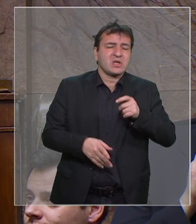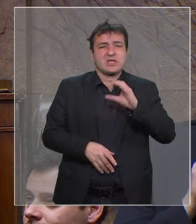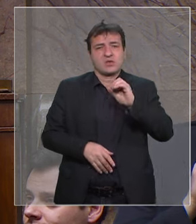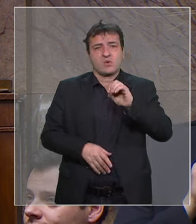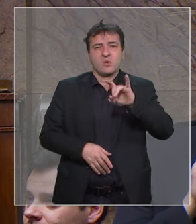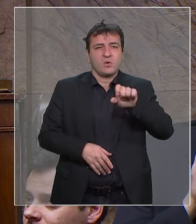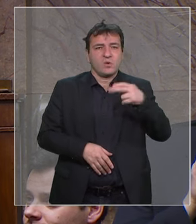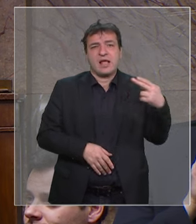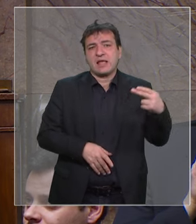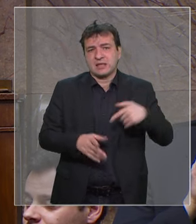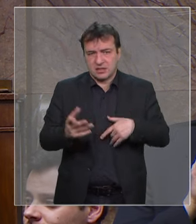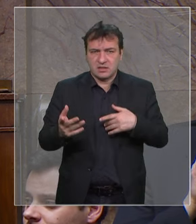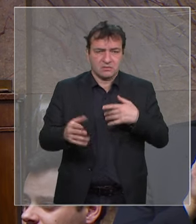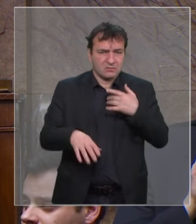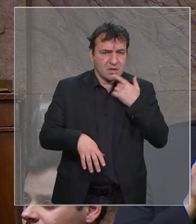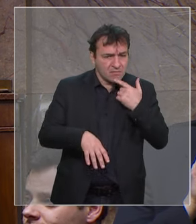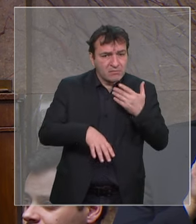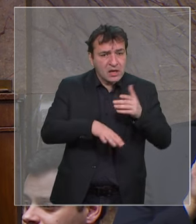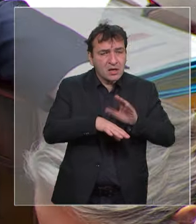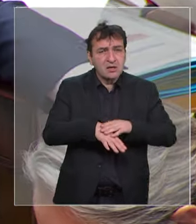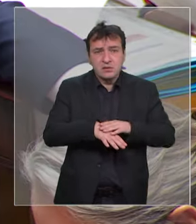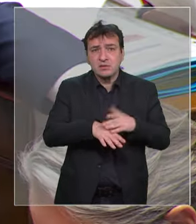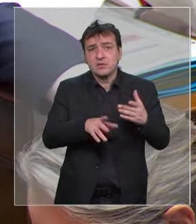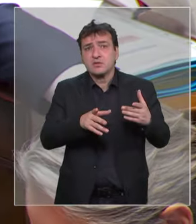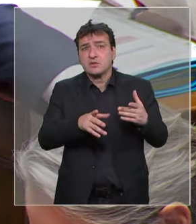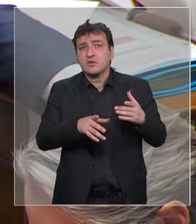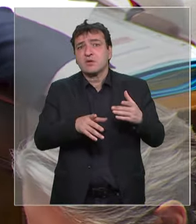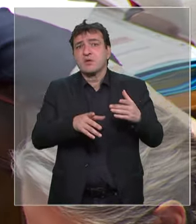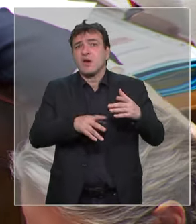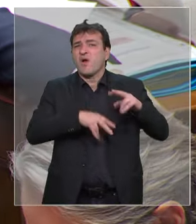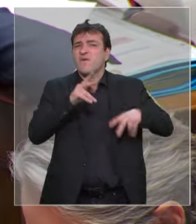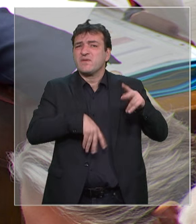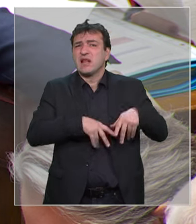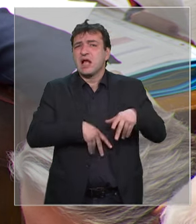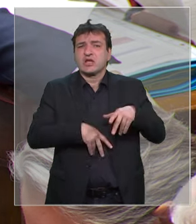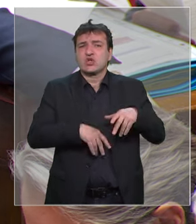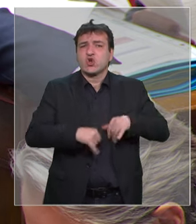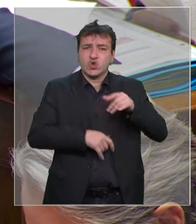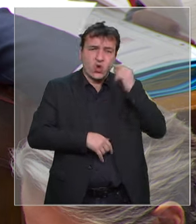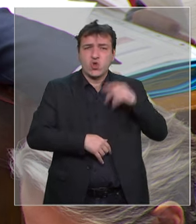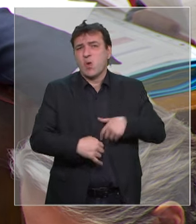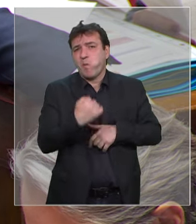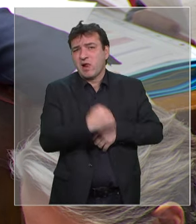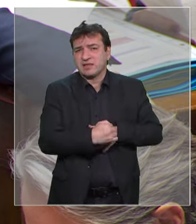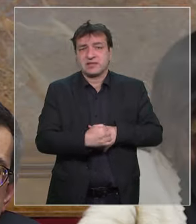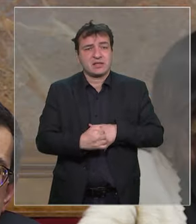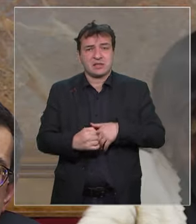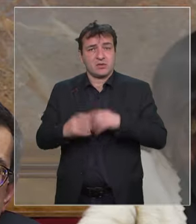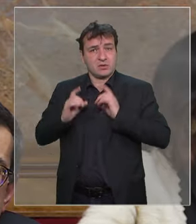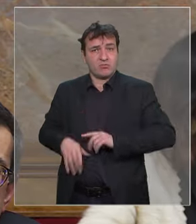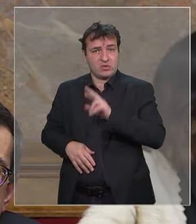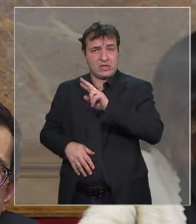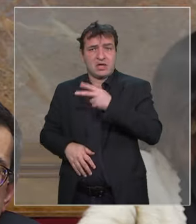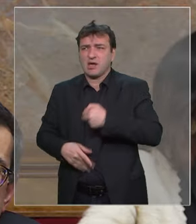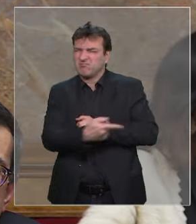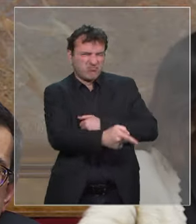du Rassemblement national a saisi publiquement l'ARCOM sur une séquence qui faisait, selon elle, la honte de l'audiovisuel public. Samedi,